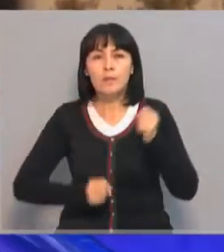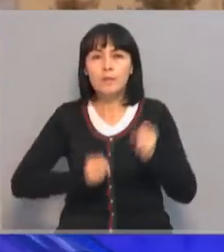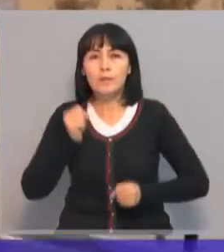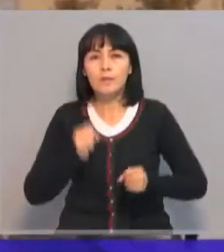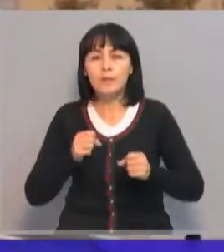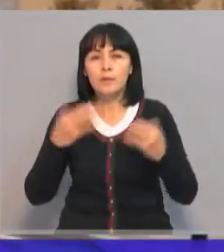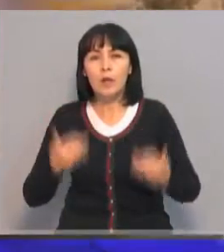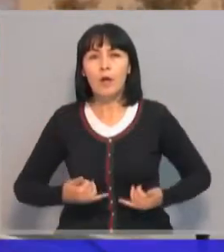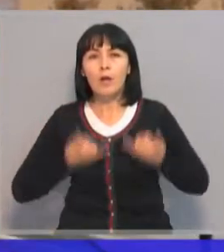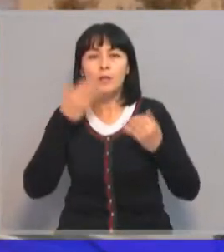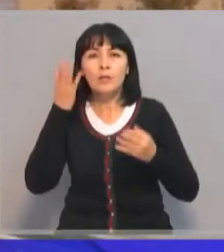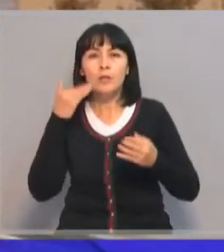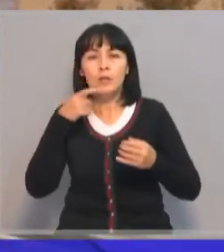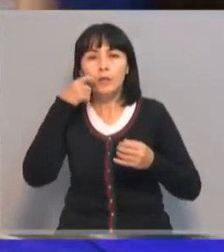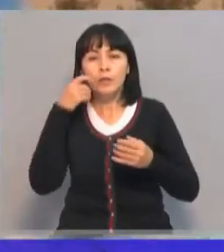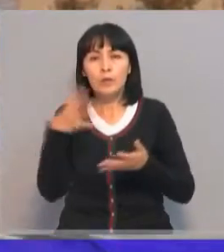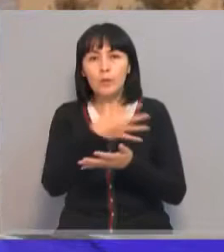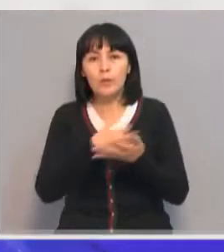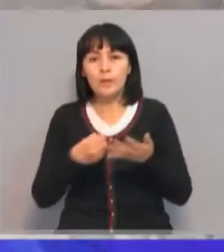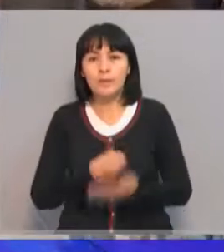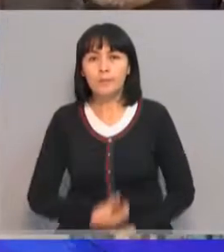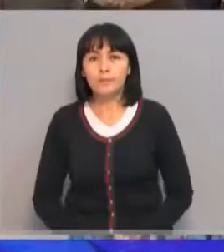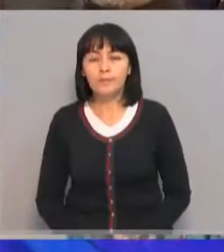всем участникам легких ног и удачи.